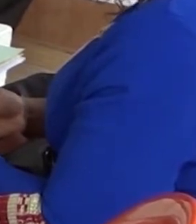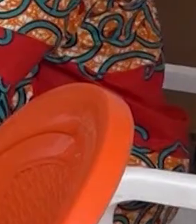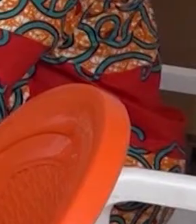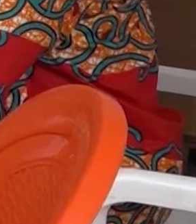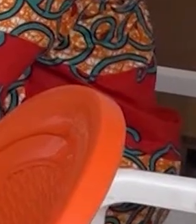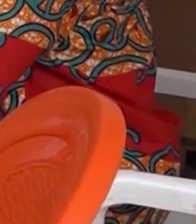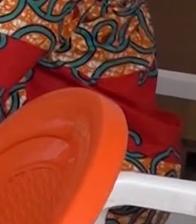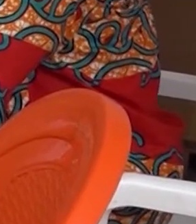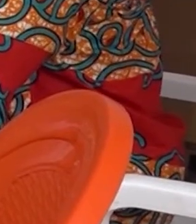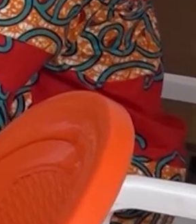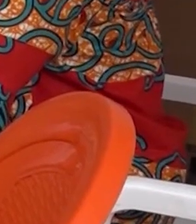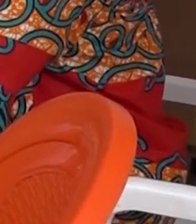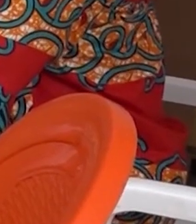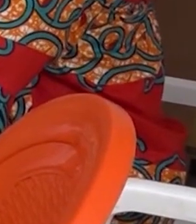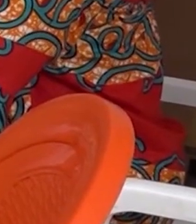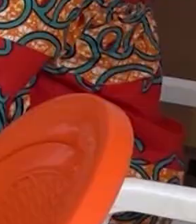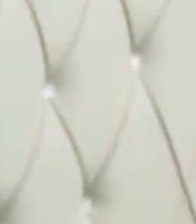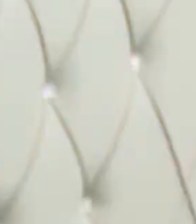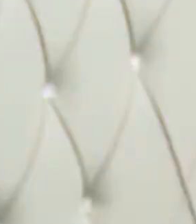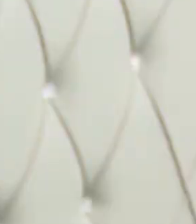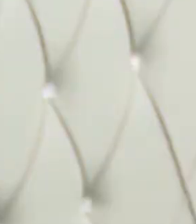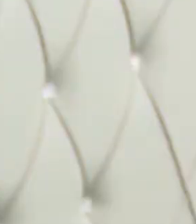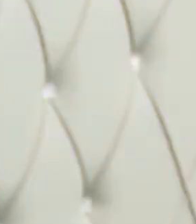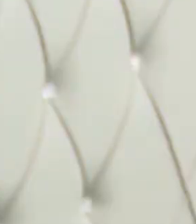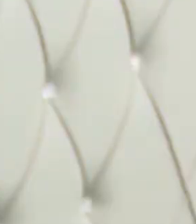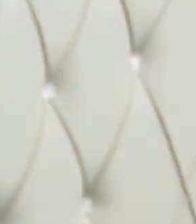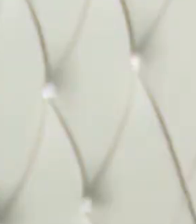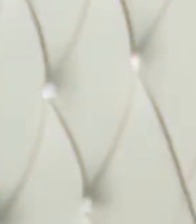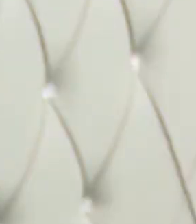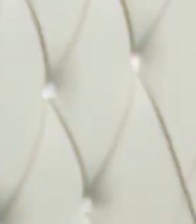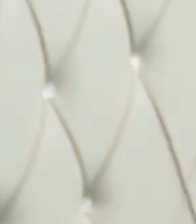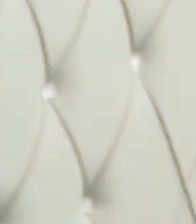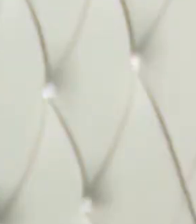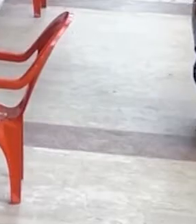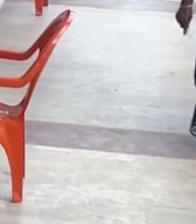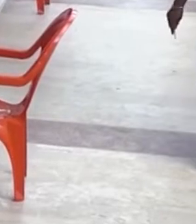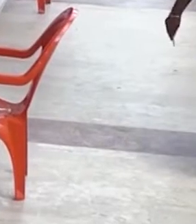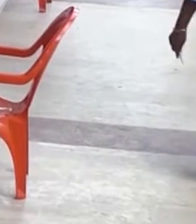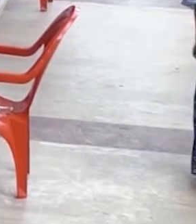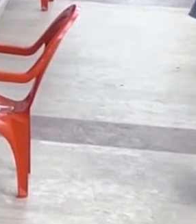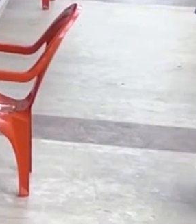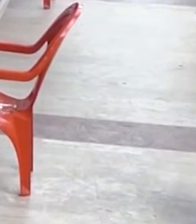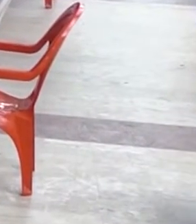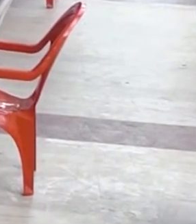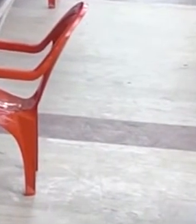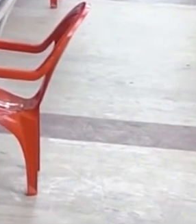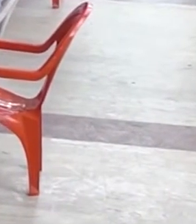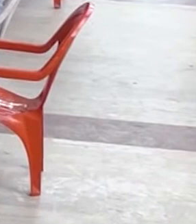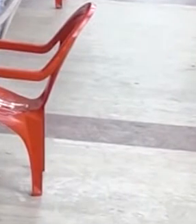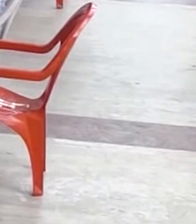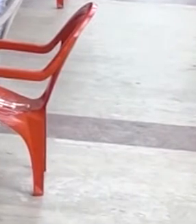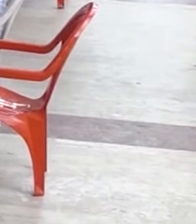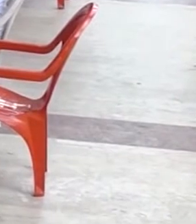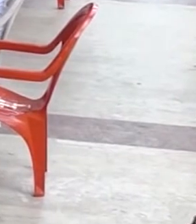déroulent dans la paix, dans la calmie, dans le calme, et qu'il n'y ait pas un seul mort. Les élections législatives auront donc